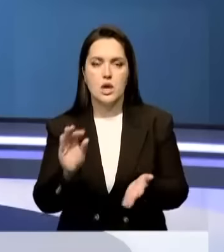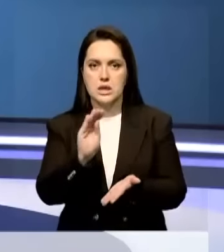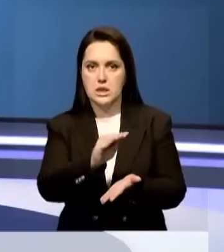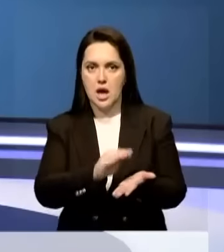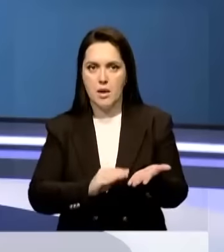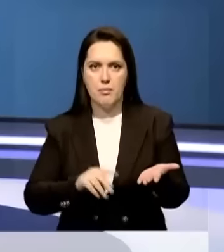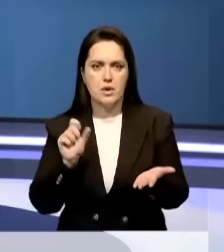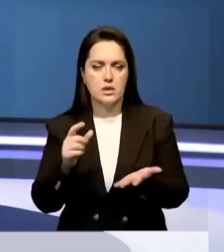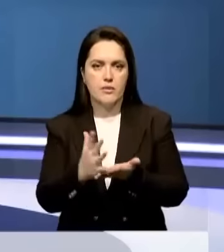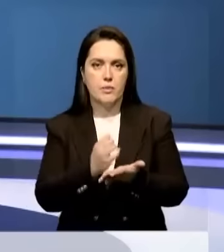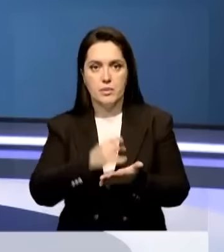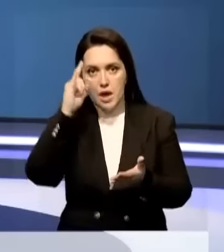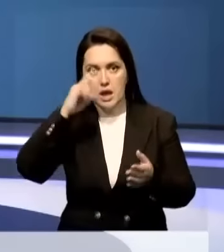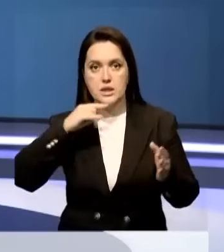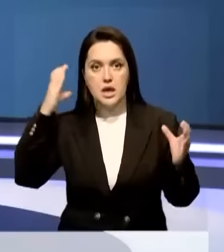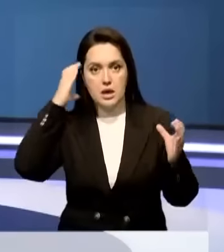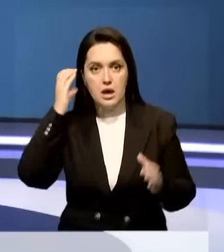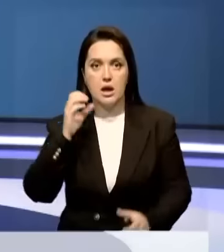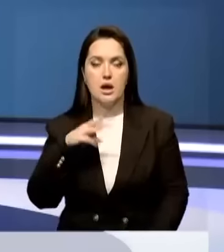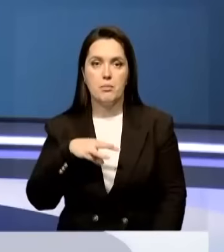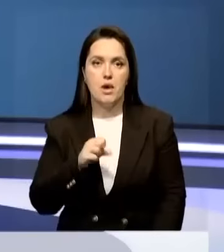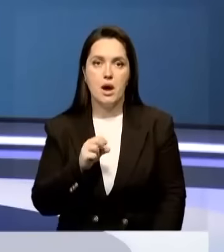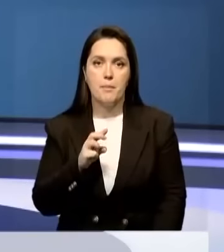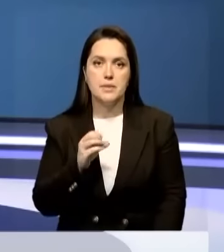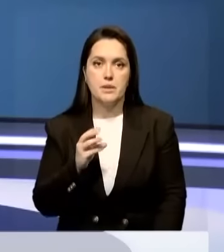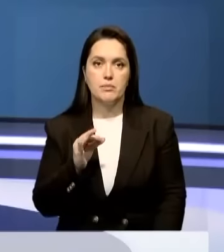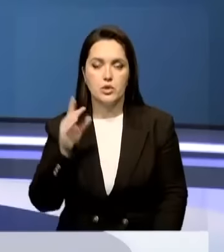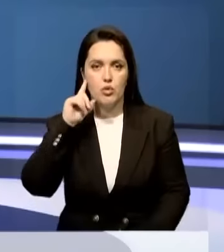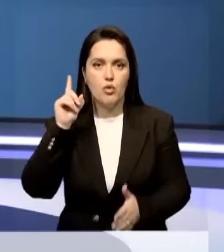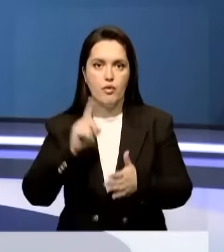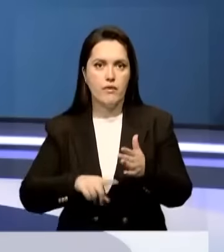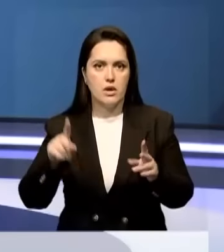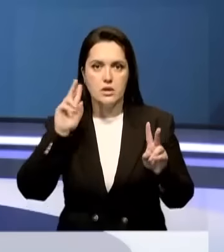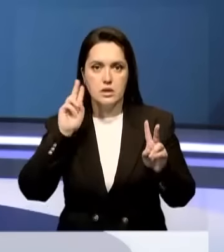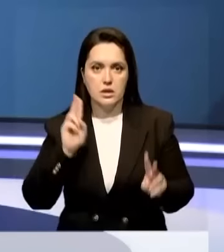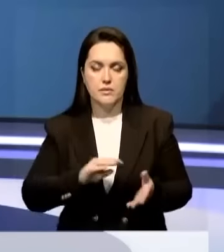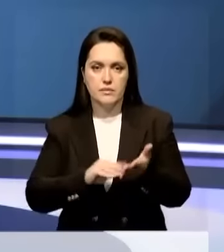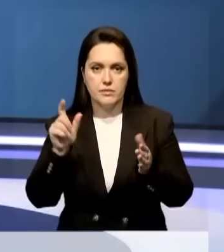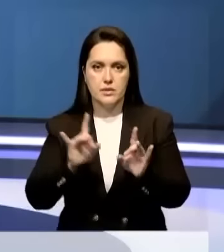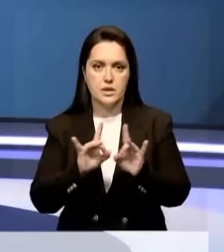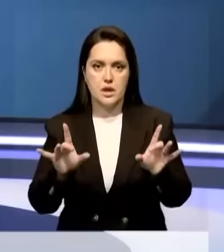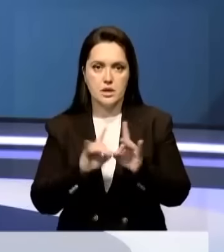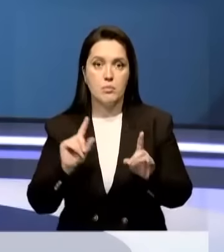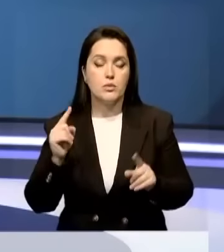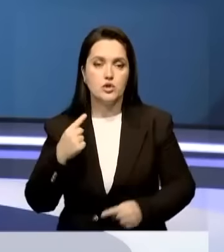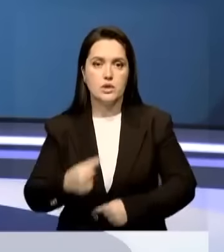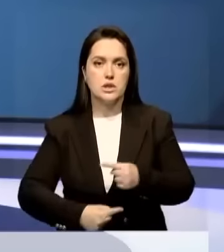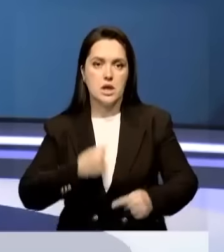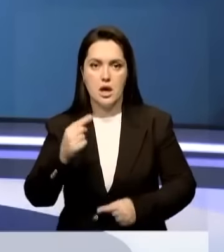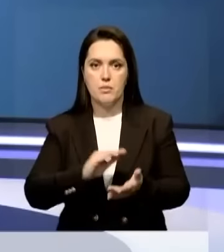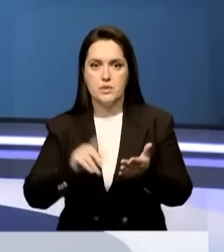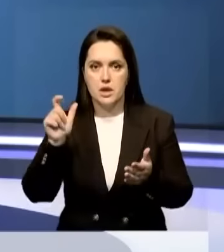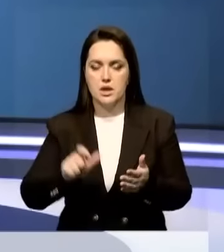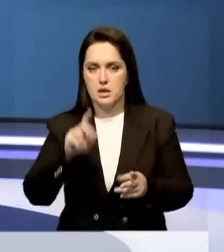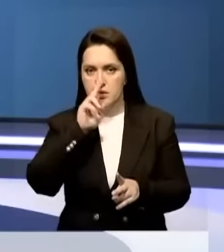Золотом фонде казахского радио. Марат Апсеметов уверен, музыкальные пьесы неизвестны. Саня Кобжасарова расскажет, почему наследие